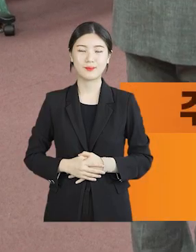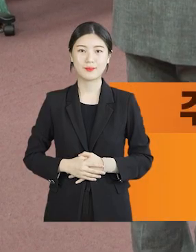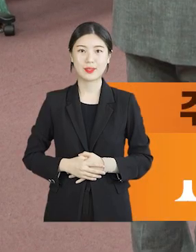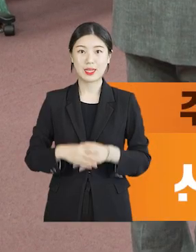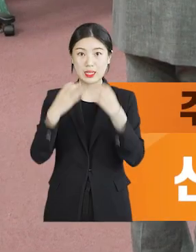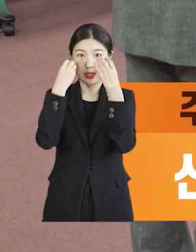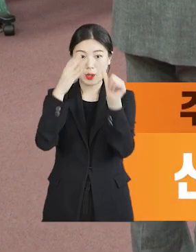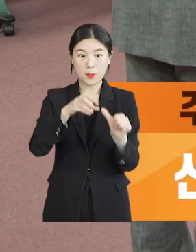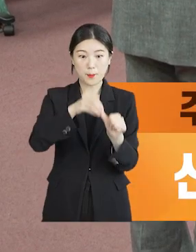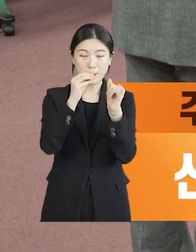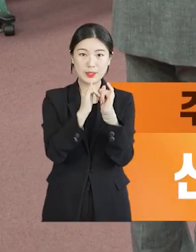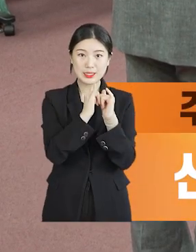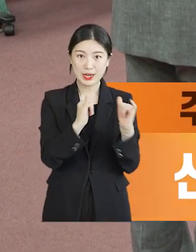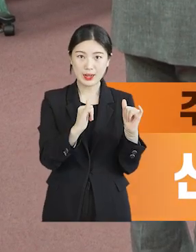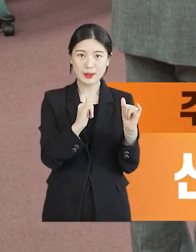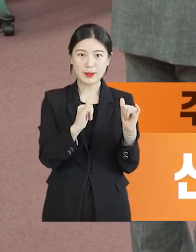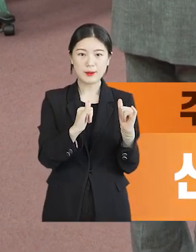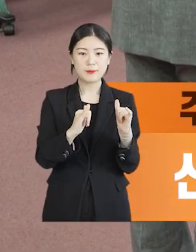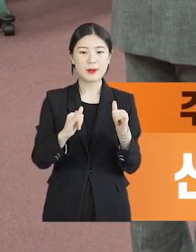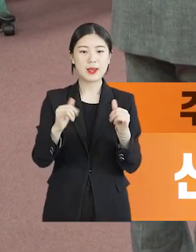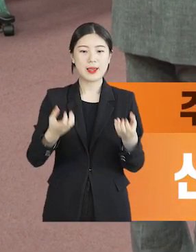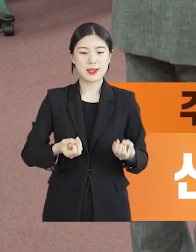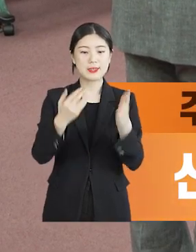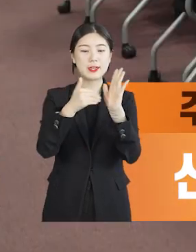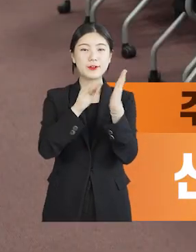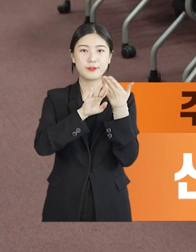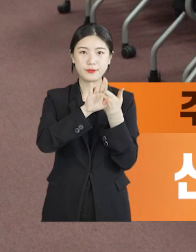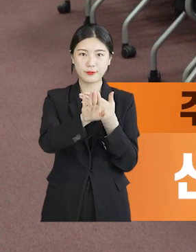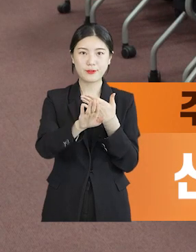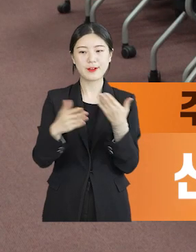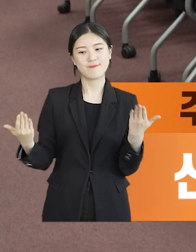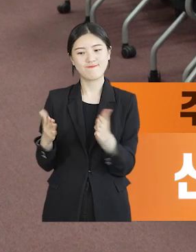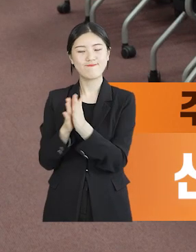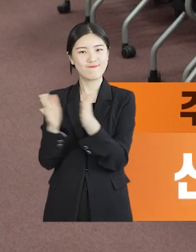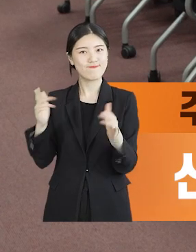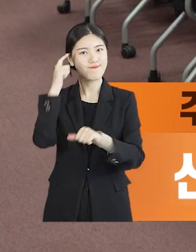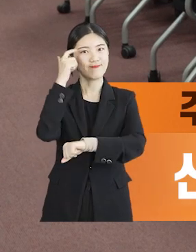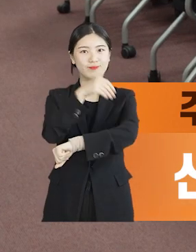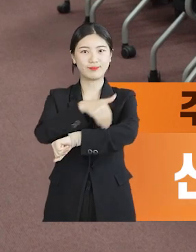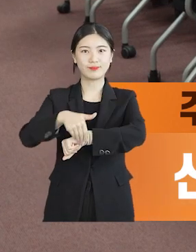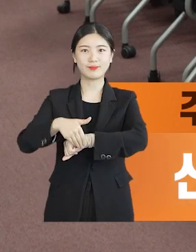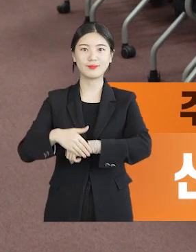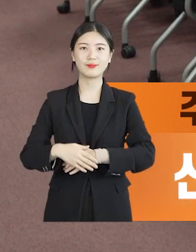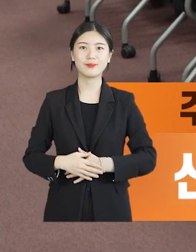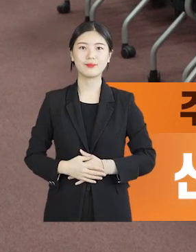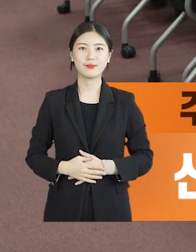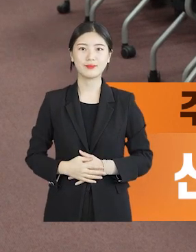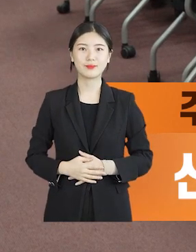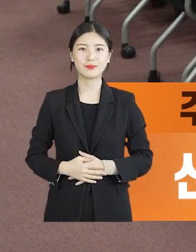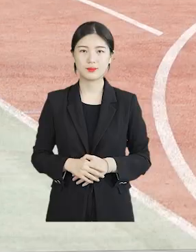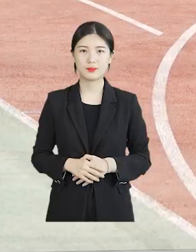이번에 임용된 신규 공무원은 임용식 후 근무할 예정입니다.